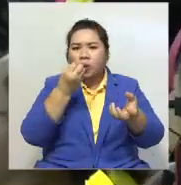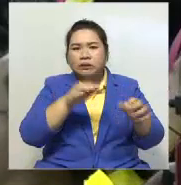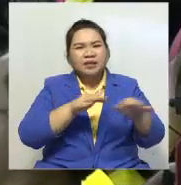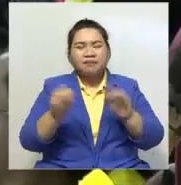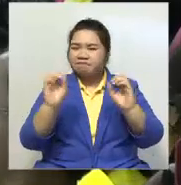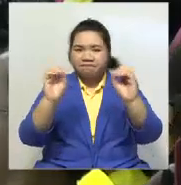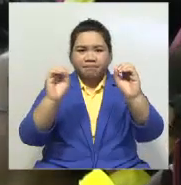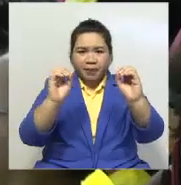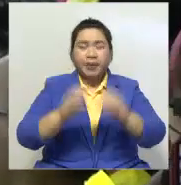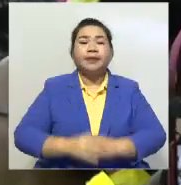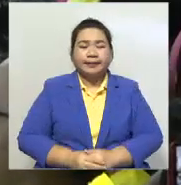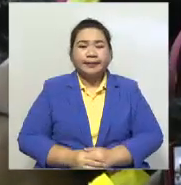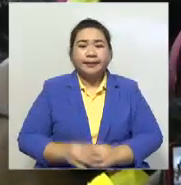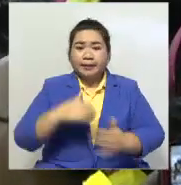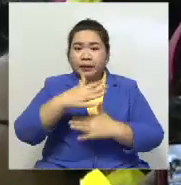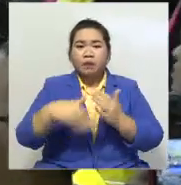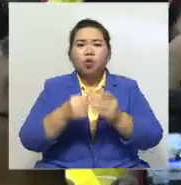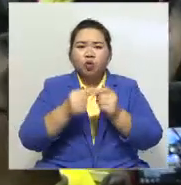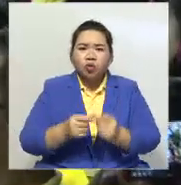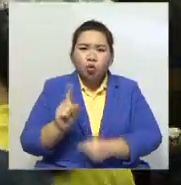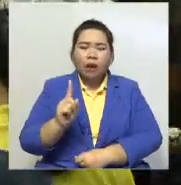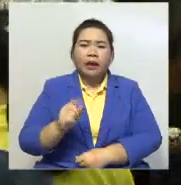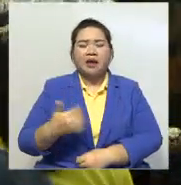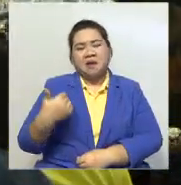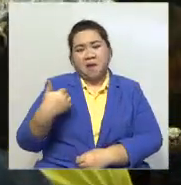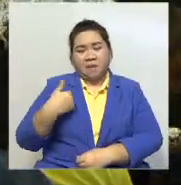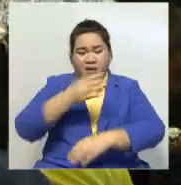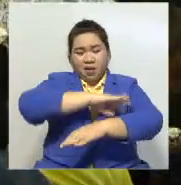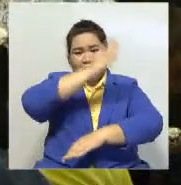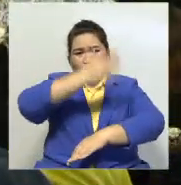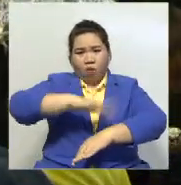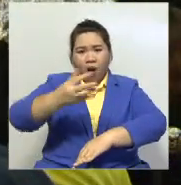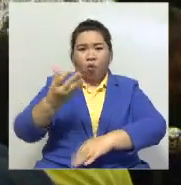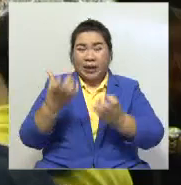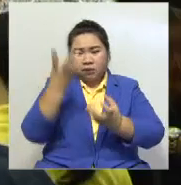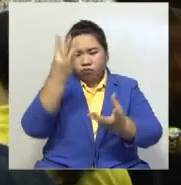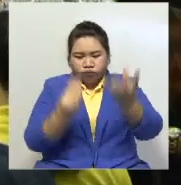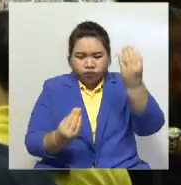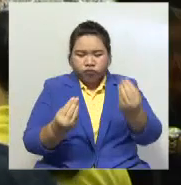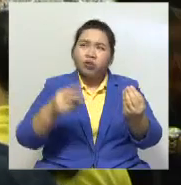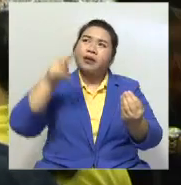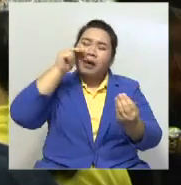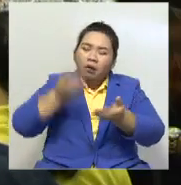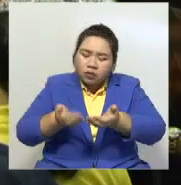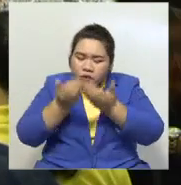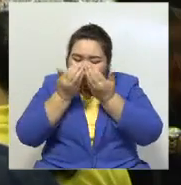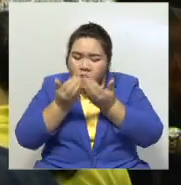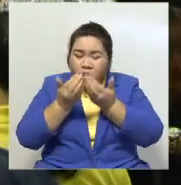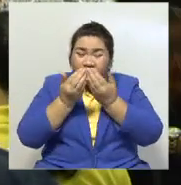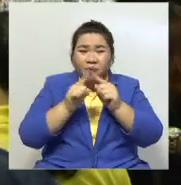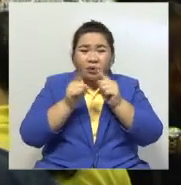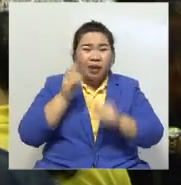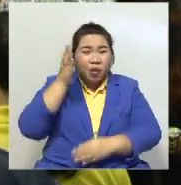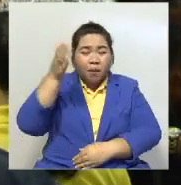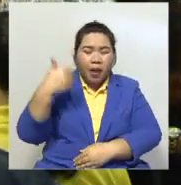เข้าไปเลยค่ะคุณผู้ชมคะก็ทั้งหมดประทังชีวิตด้วยการดื่มน้ำที่ผ่านหินย้อยออกมานะคะระยะหลังๆเนี่ยน้องๆเริ่มมีร่างกายอ่อนแร